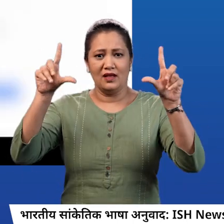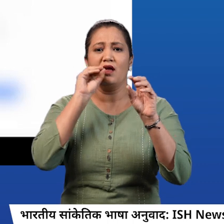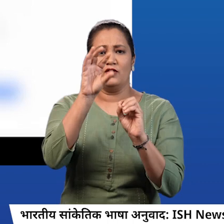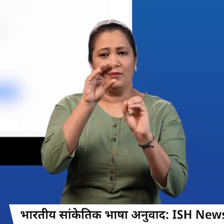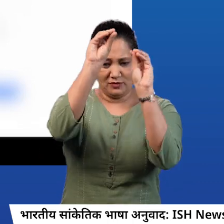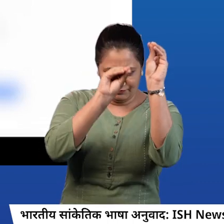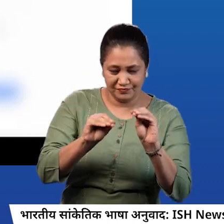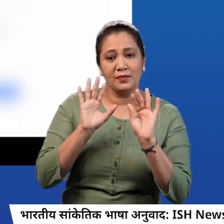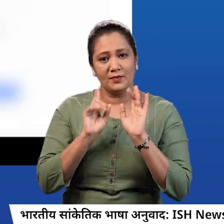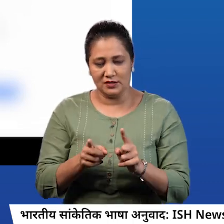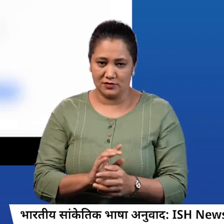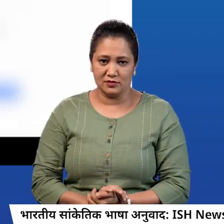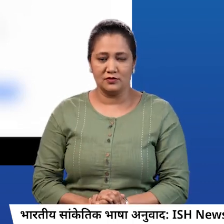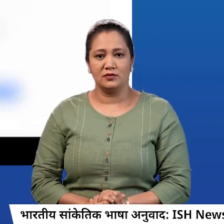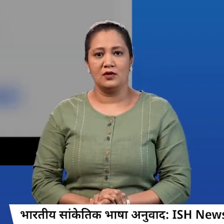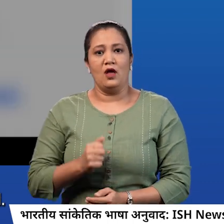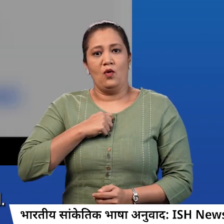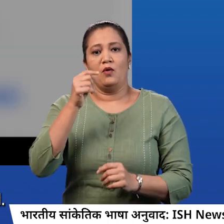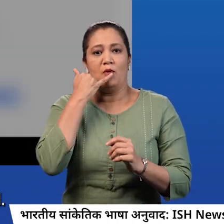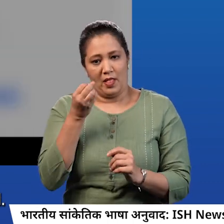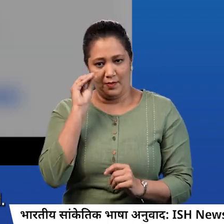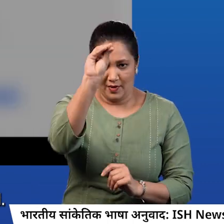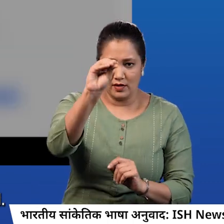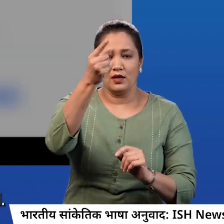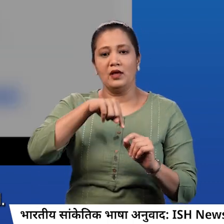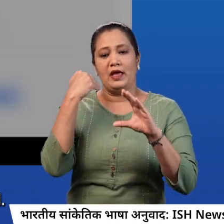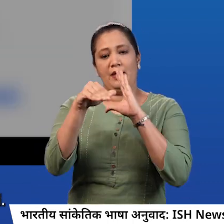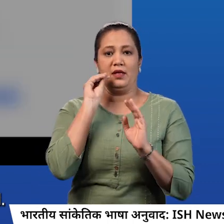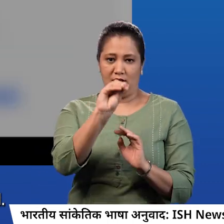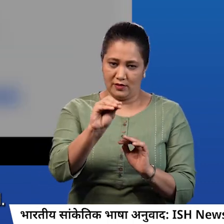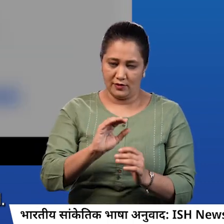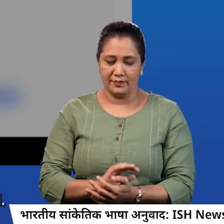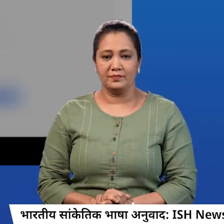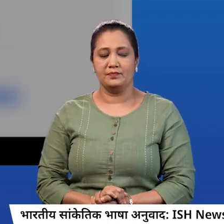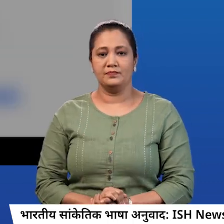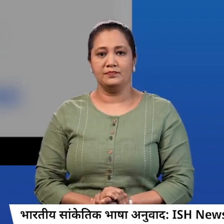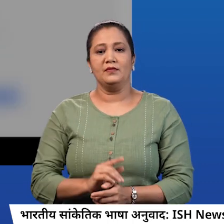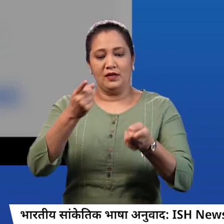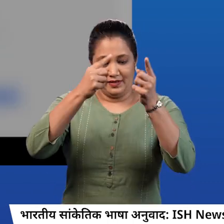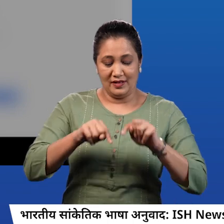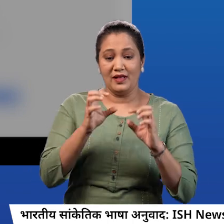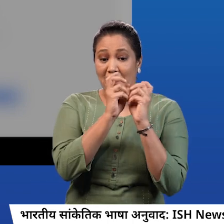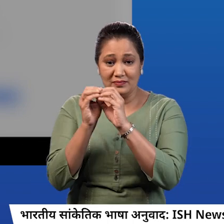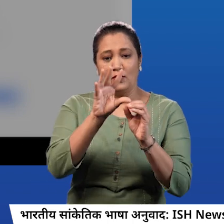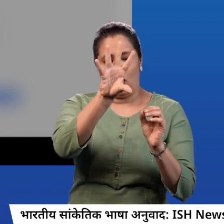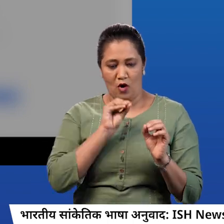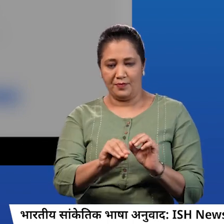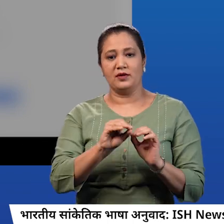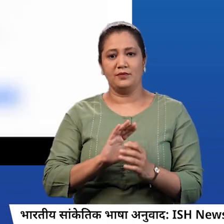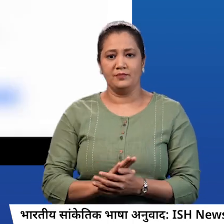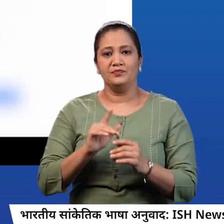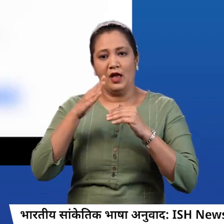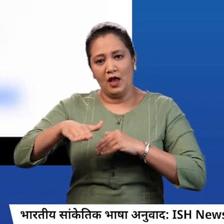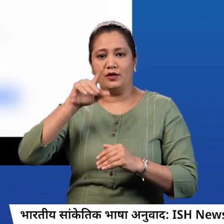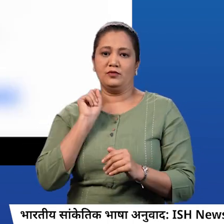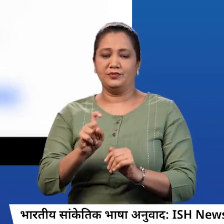पानावरच्या रकान्यांमध्ये विचारल्यानुसार त्या ठिकाणी आपला मोबाईल नंबर आणि ईमेल आयडी हा तपशील द्यायचा आहे आणि मग खाली दिलेला कॅप्चा व्यवस्थित